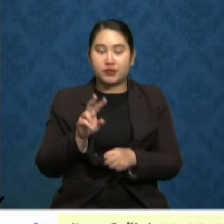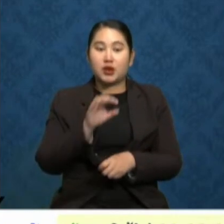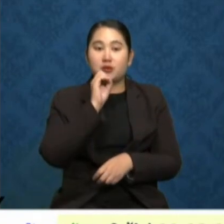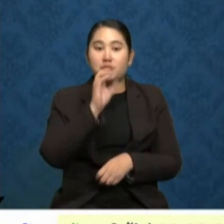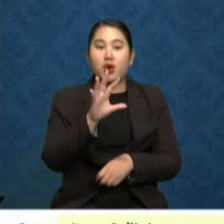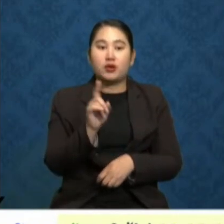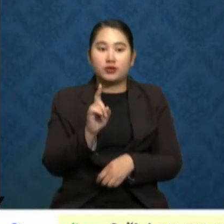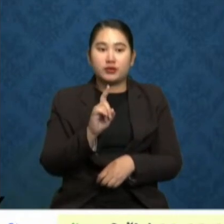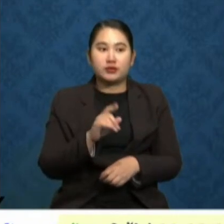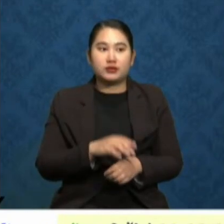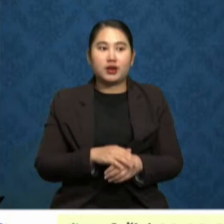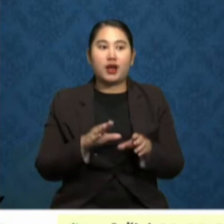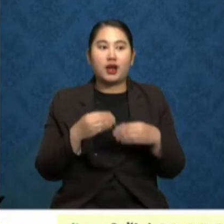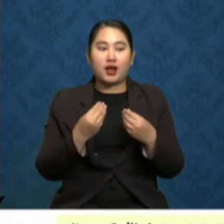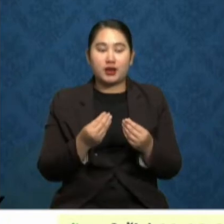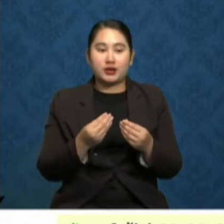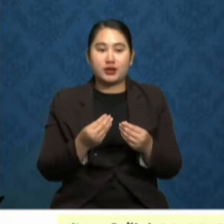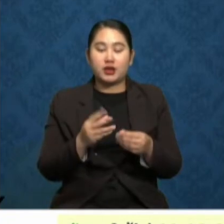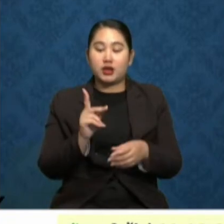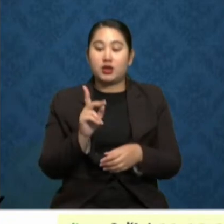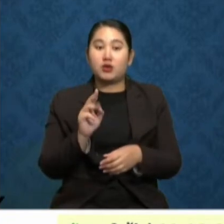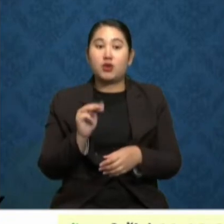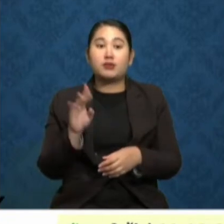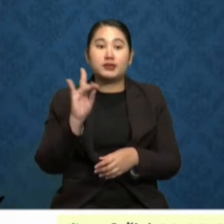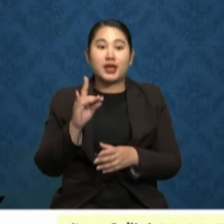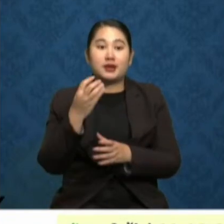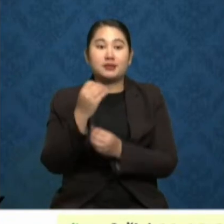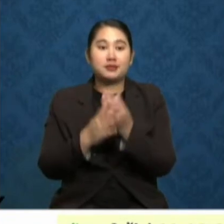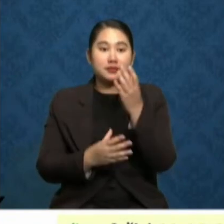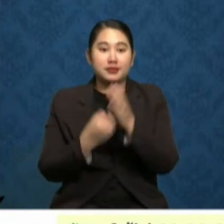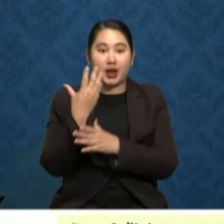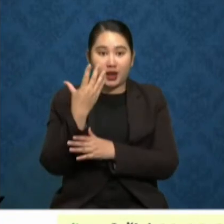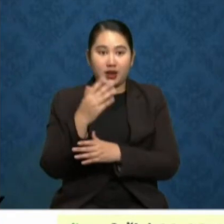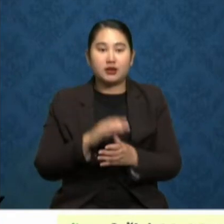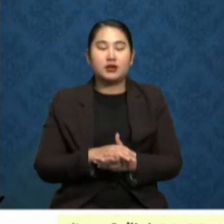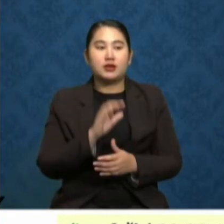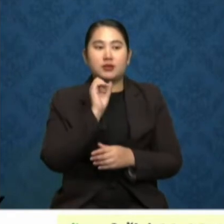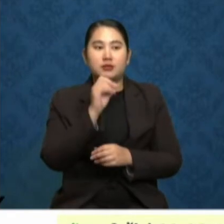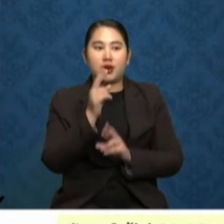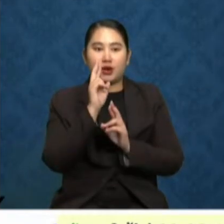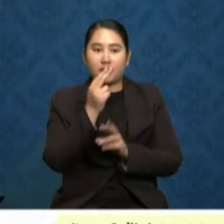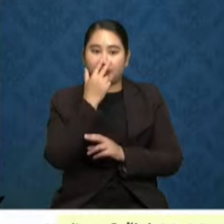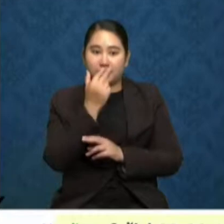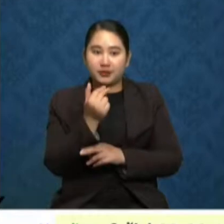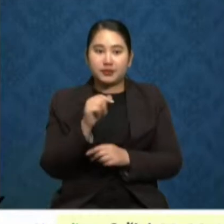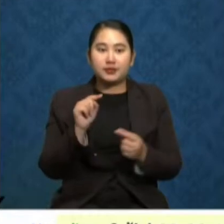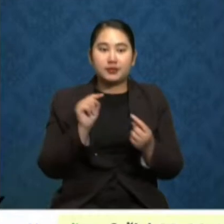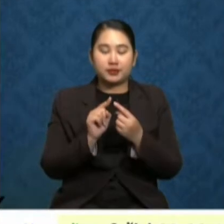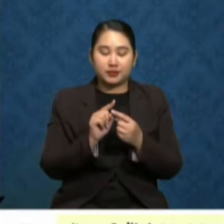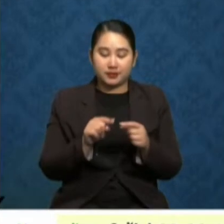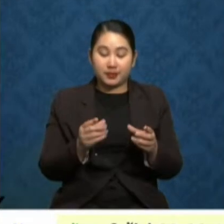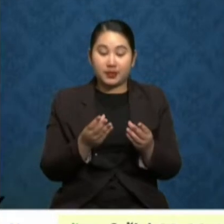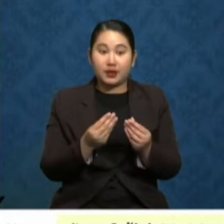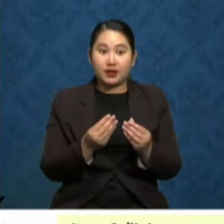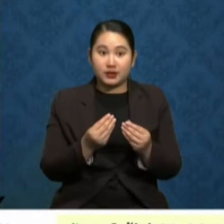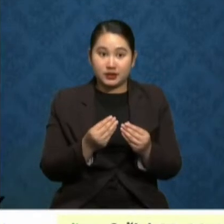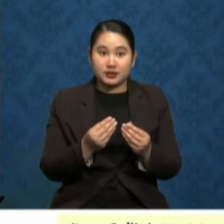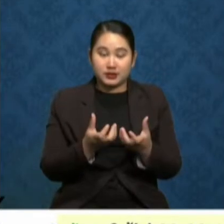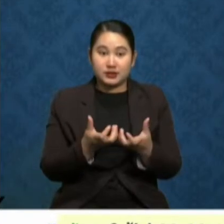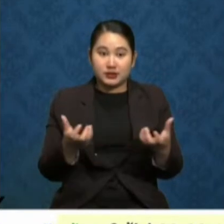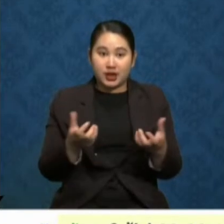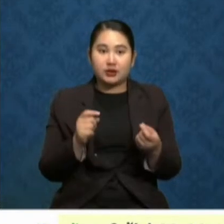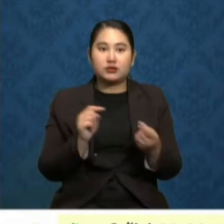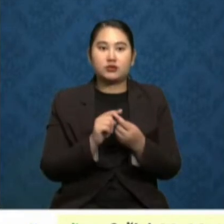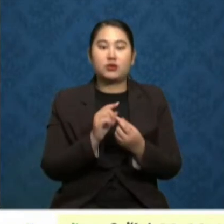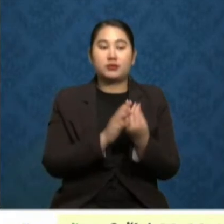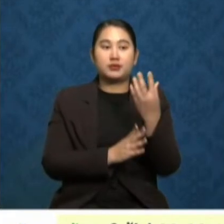บอกว่าให้ควมอุธยาลสัตป่าและพัพืชได้ระวางแนวเขตแบ่งเขตระว่างเขต